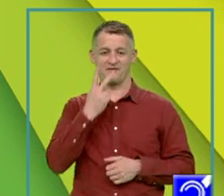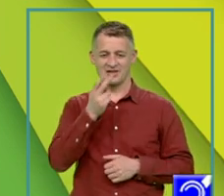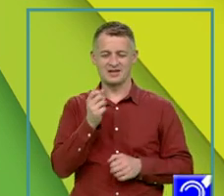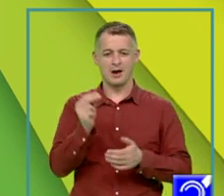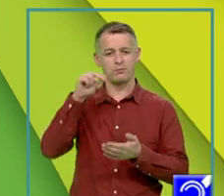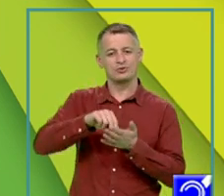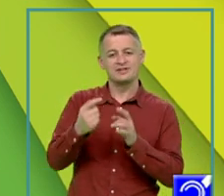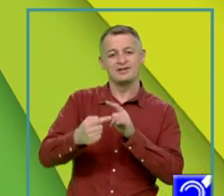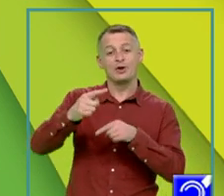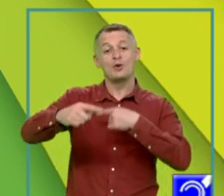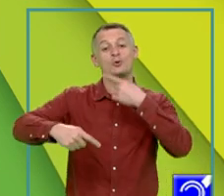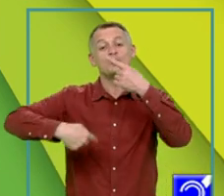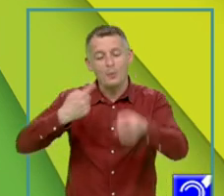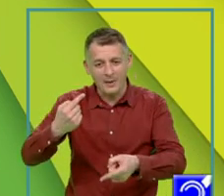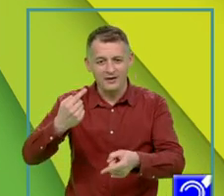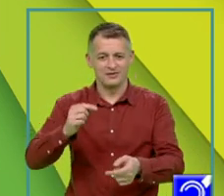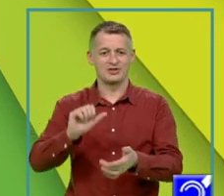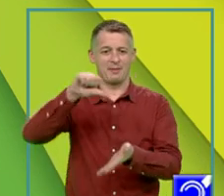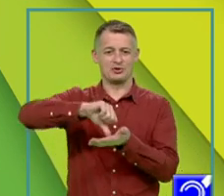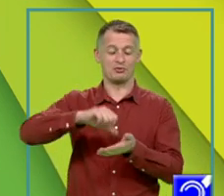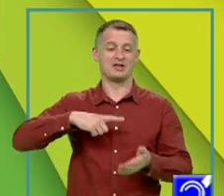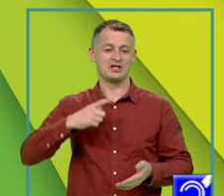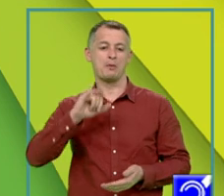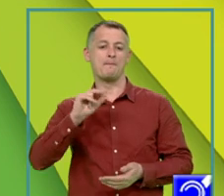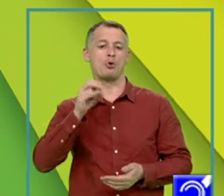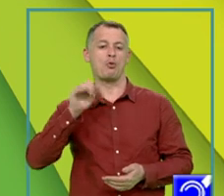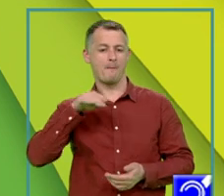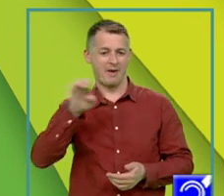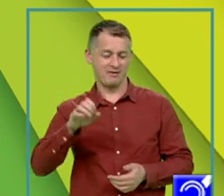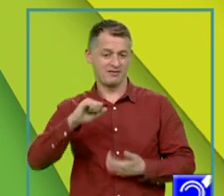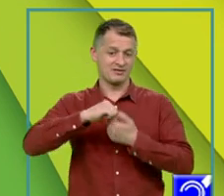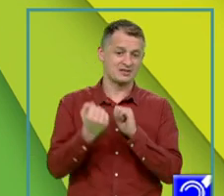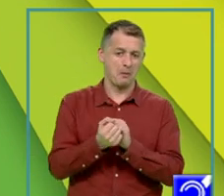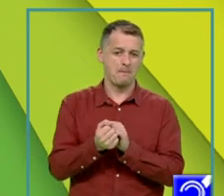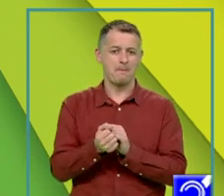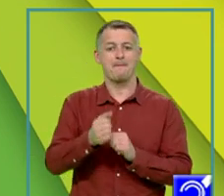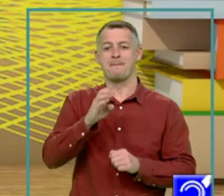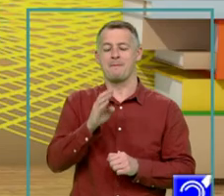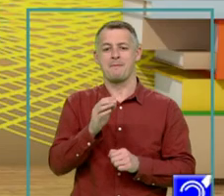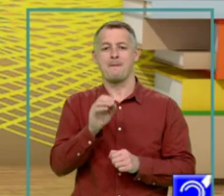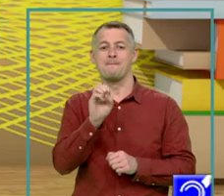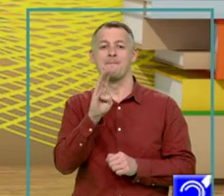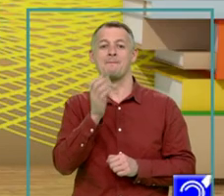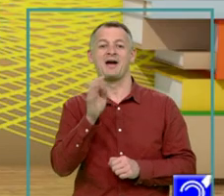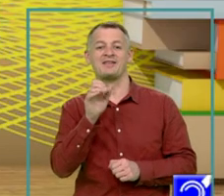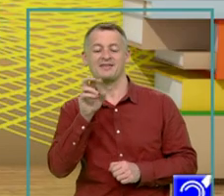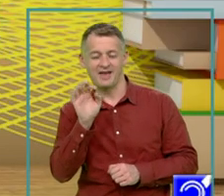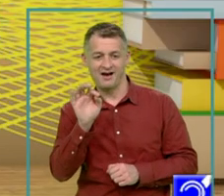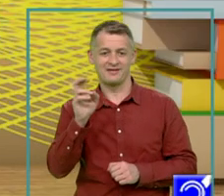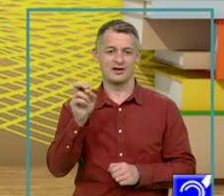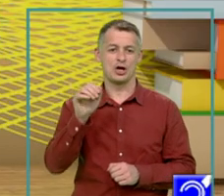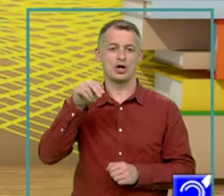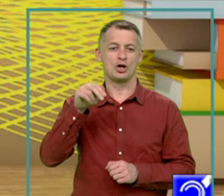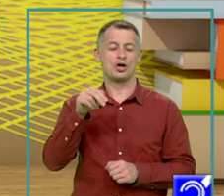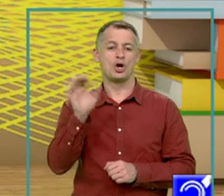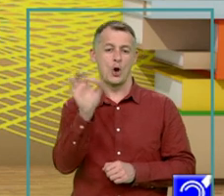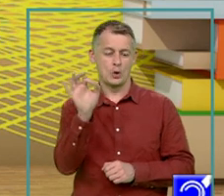forma de infinitiv iar la mijloc între ele este și un pronume sau bată dar norocul să te bată Da vedeți că